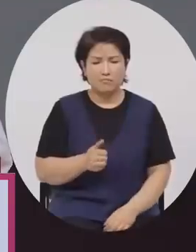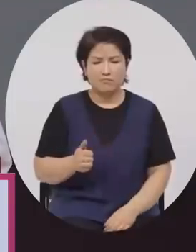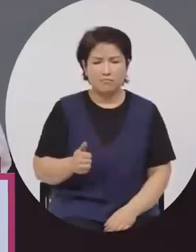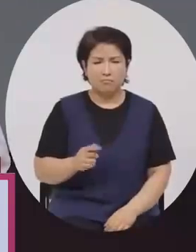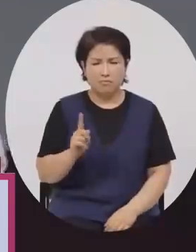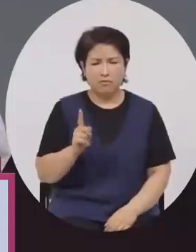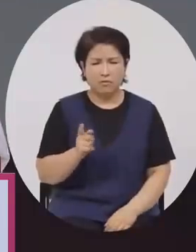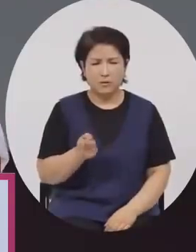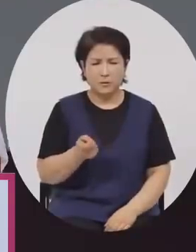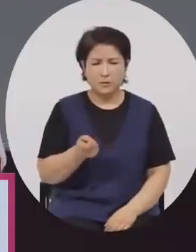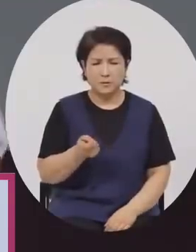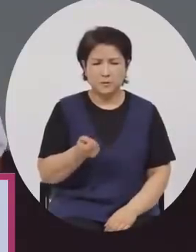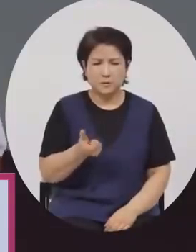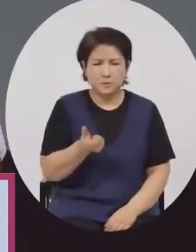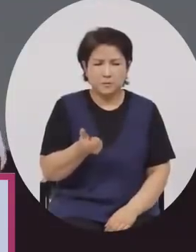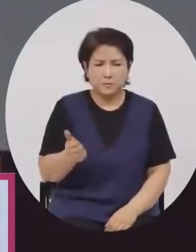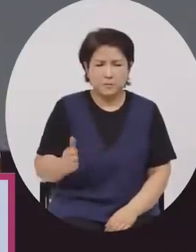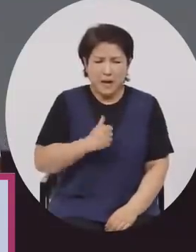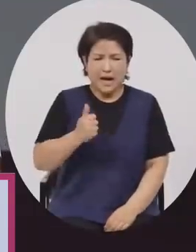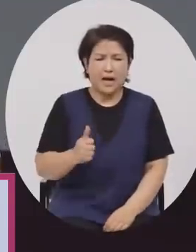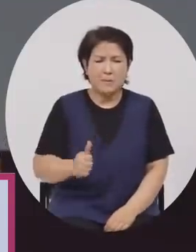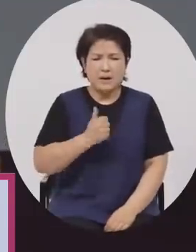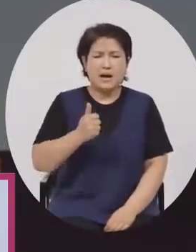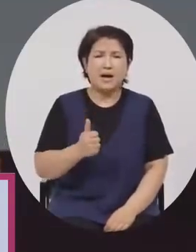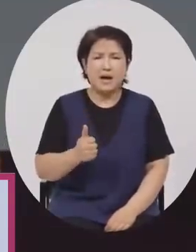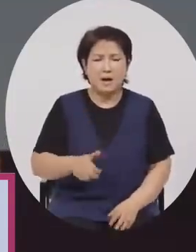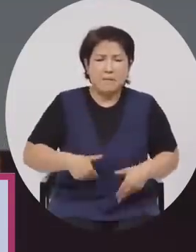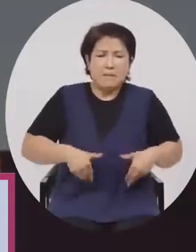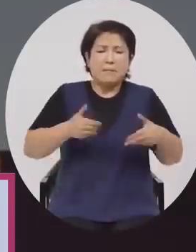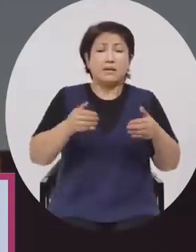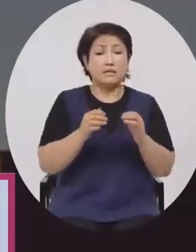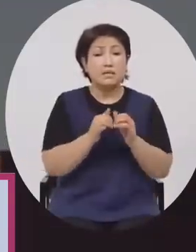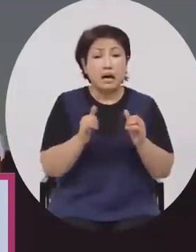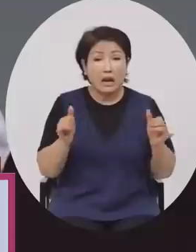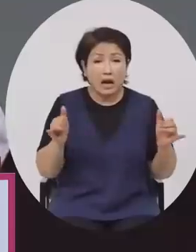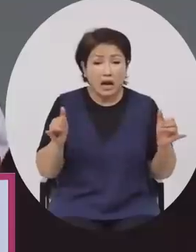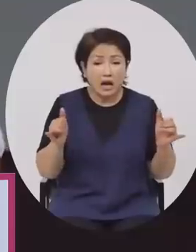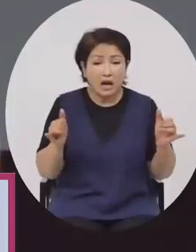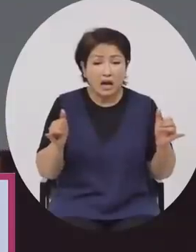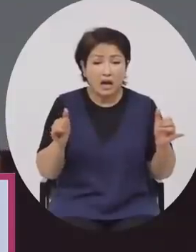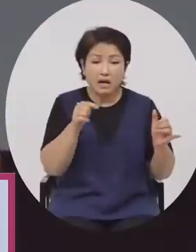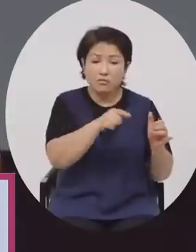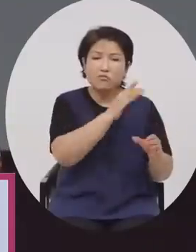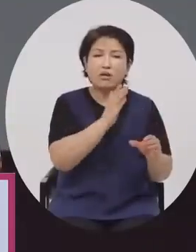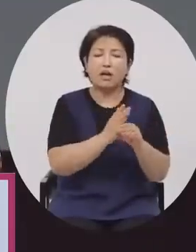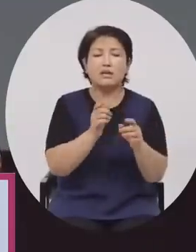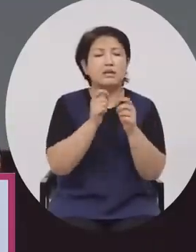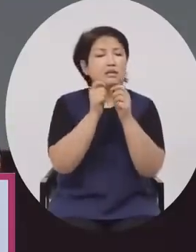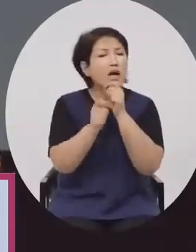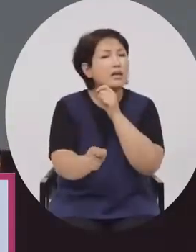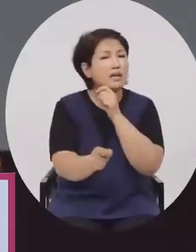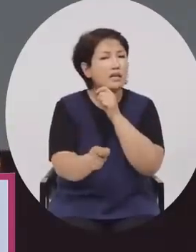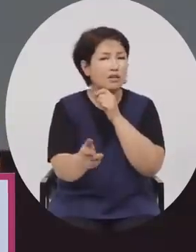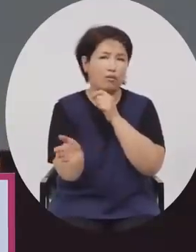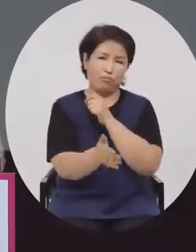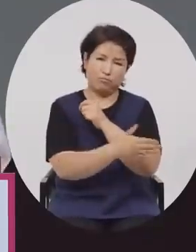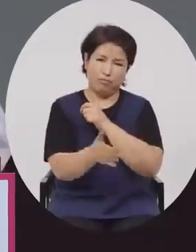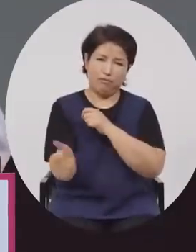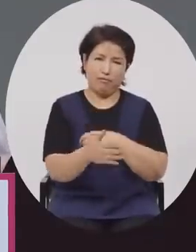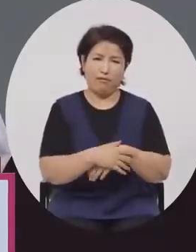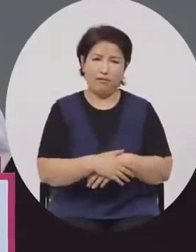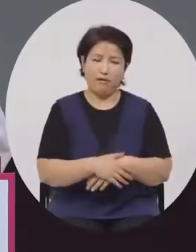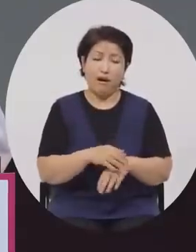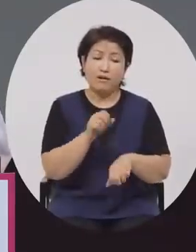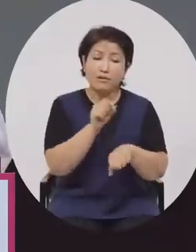내고 이렇게 조금만 막 하고 이런 성질 급한 사람은 절대로 사기꾼은 없어요.